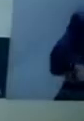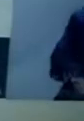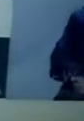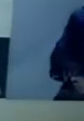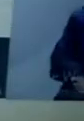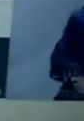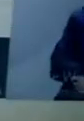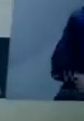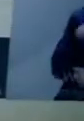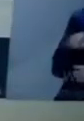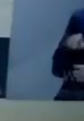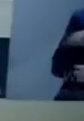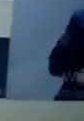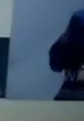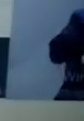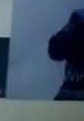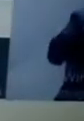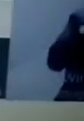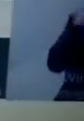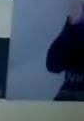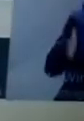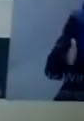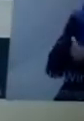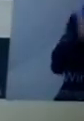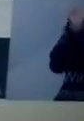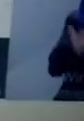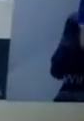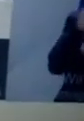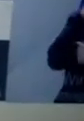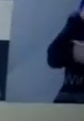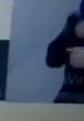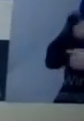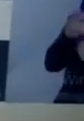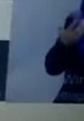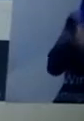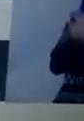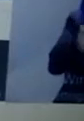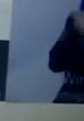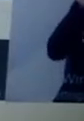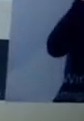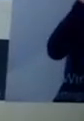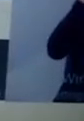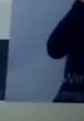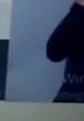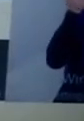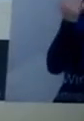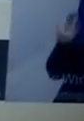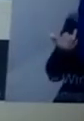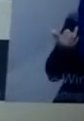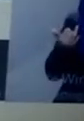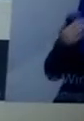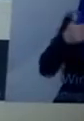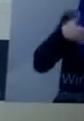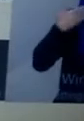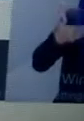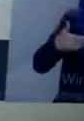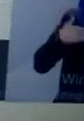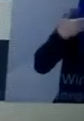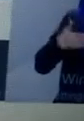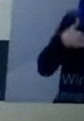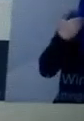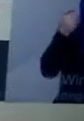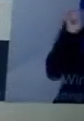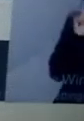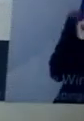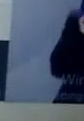mereka berada dalam kategori orang yang mudah terdedah kepada jangkitan. Jadi walaupun kita seronok